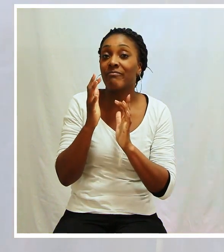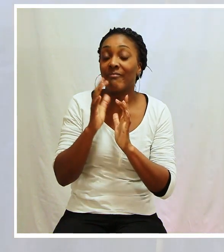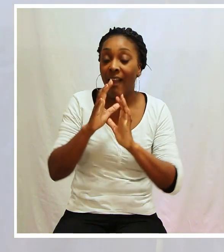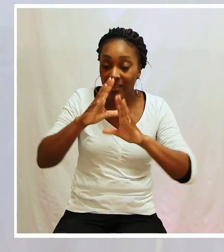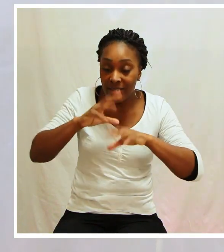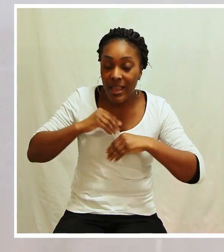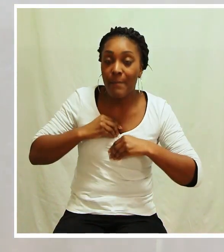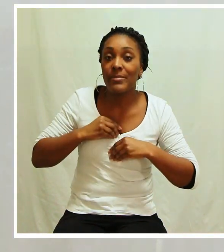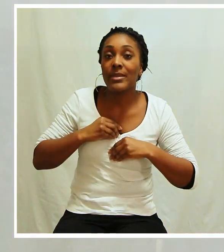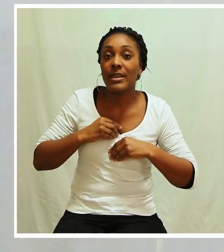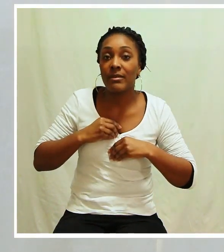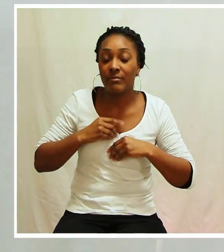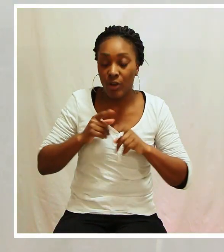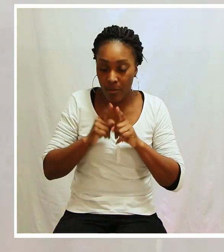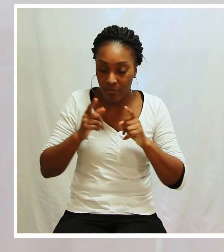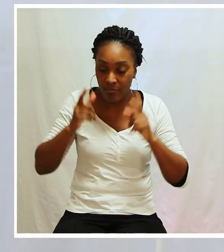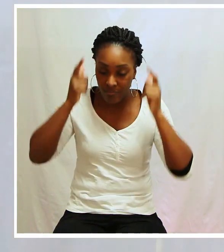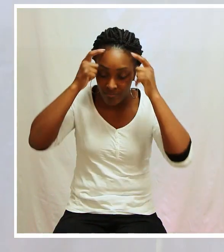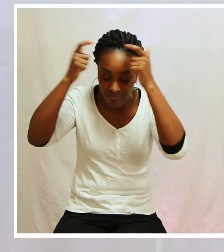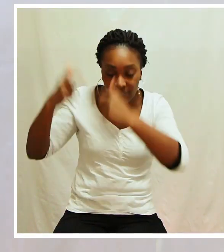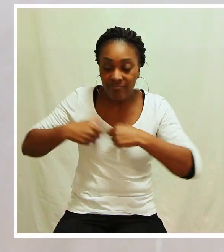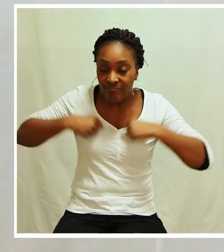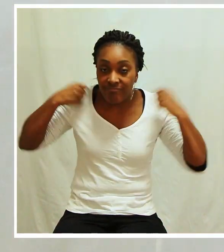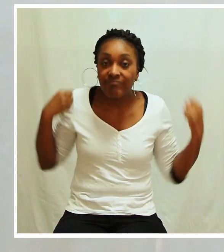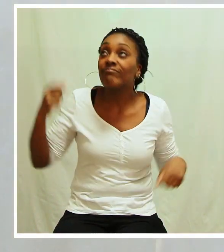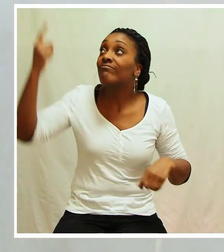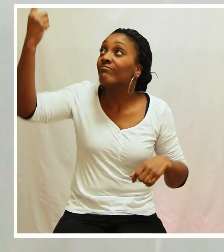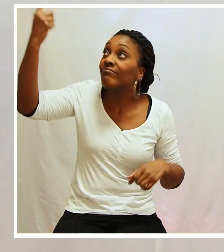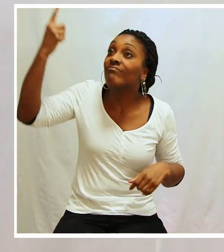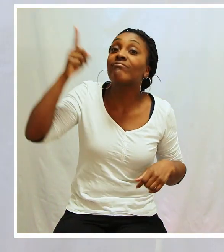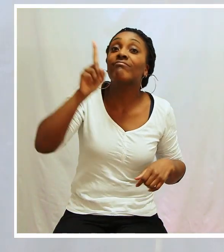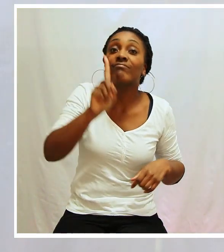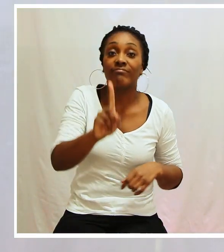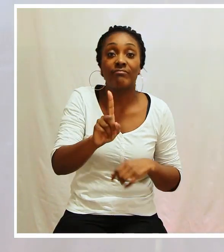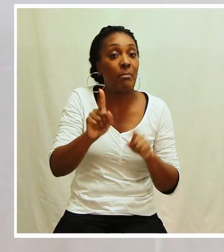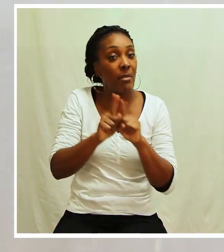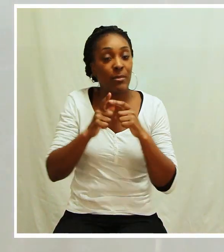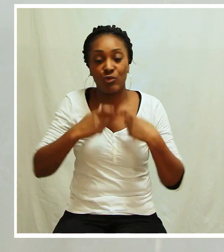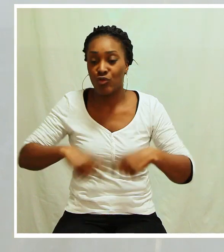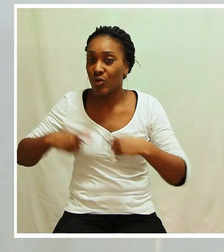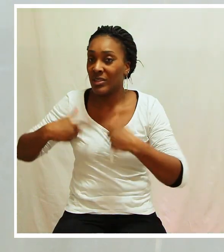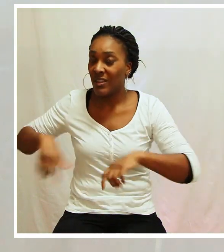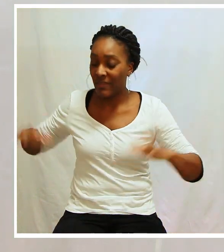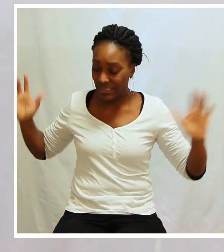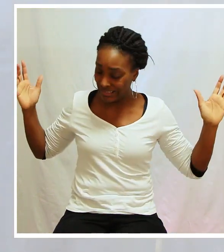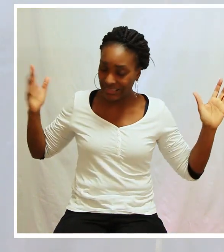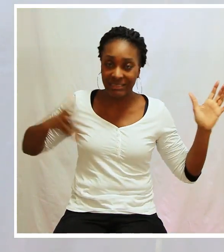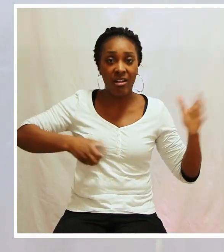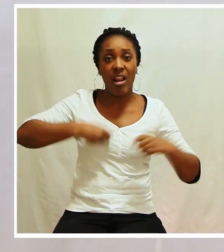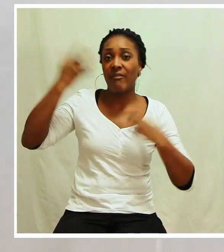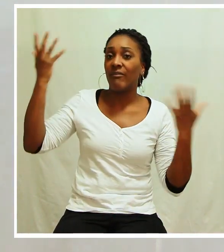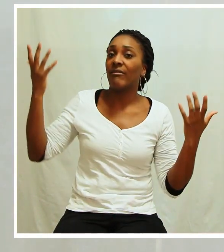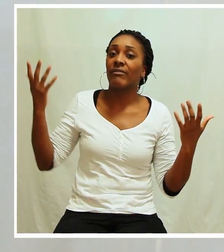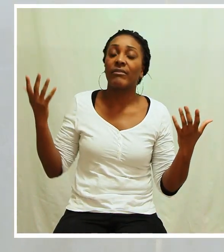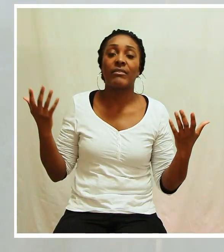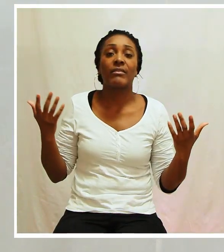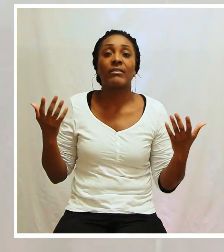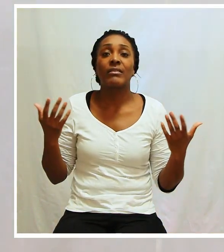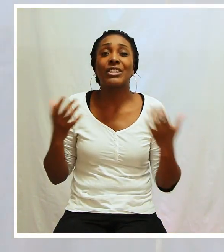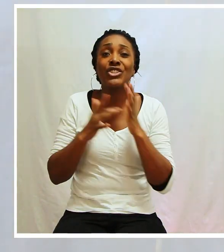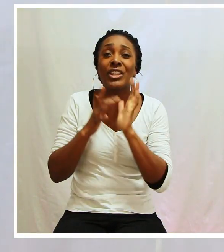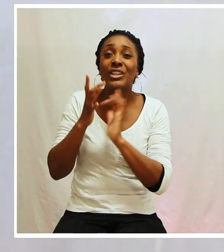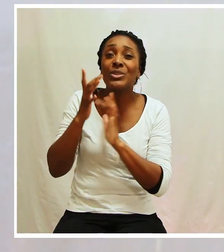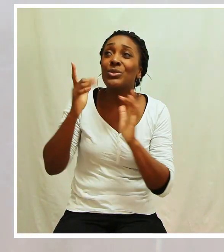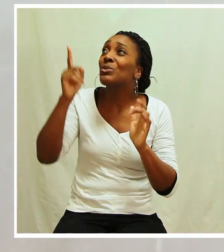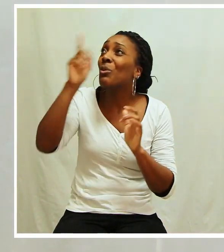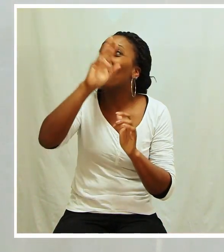accepté d'être dépouillé. Comme Joseph a été dépouillé de sa tunique, Jésus a accepté le dépouillement. Il était dans son ciel de gloire et il est venu comme un simple